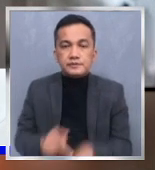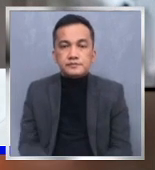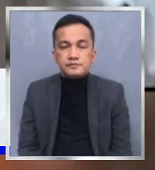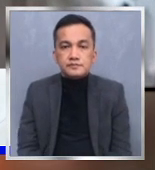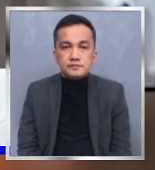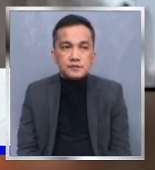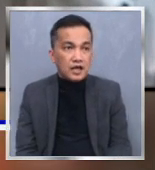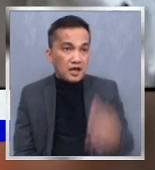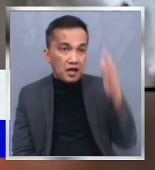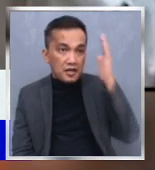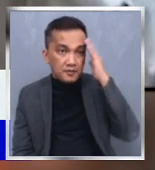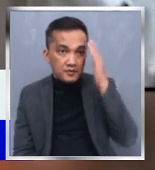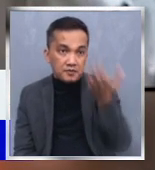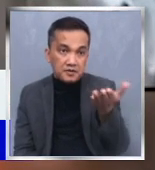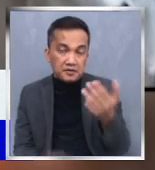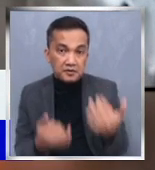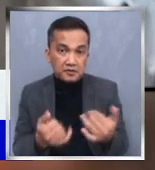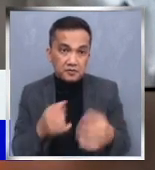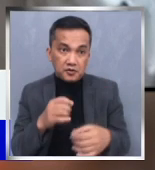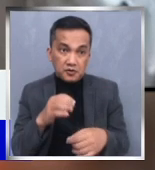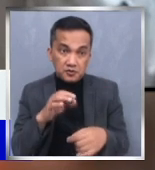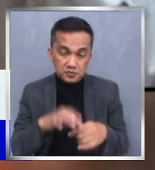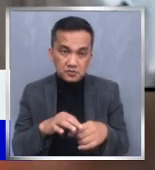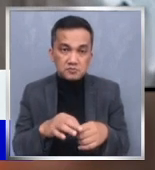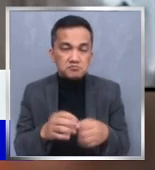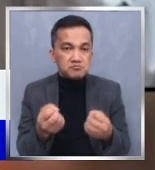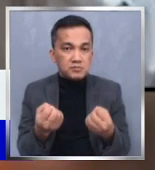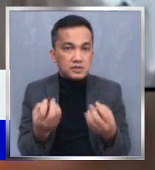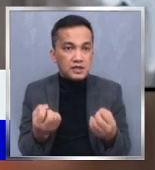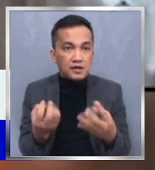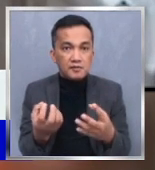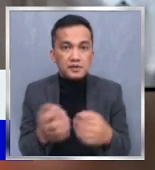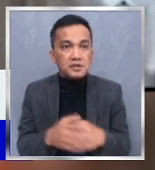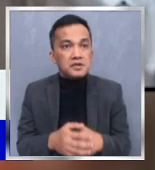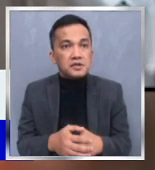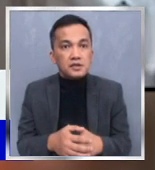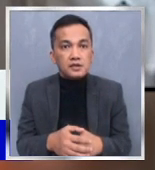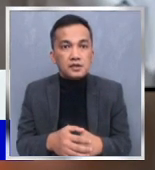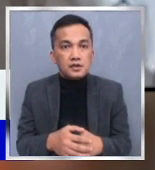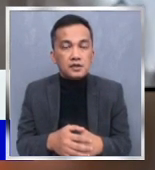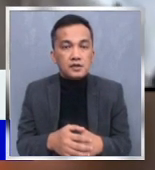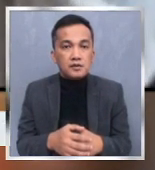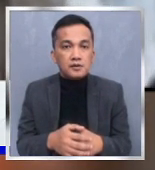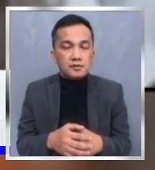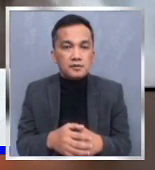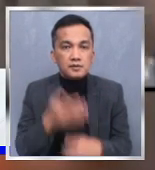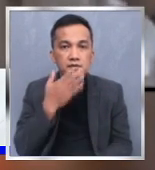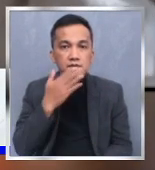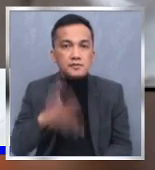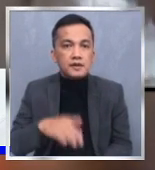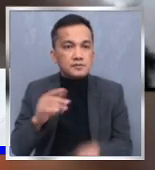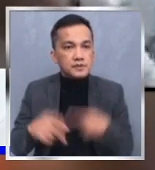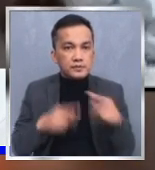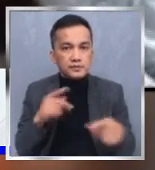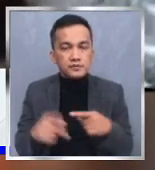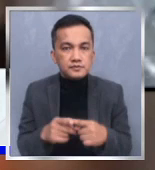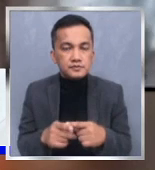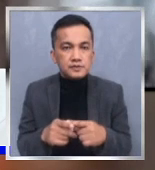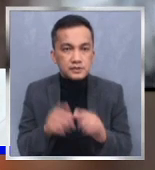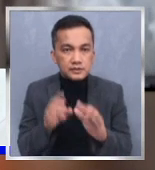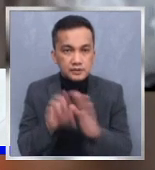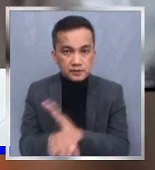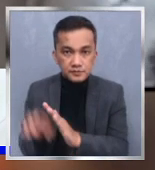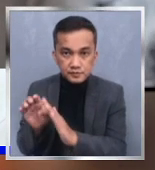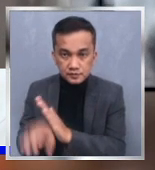eleksyon, nagkalat po yung ating mga masasamang elemento at ang mga krimen o yung tinatawag na